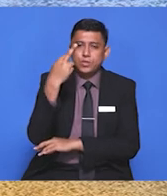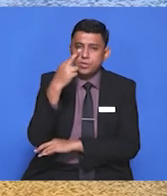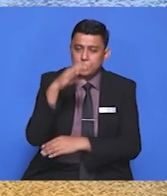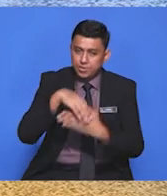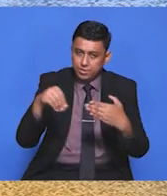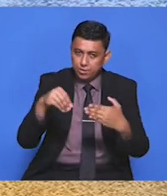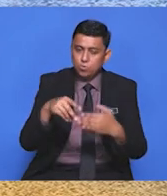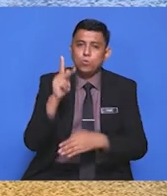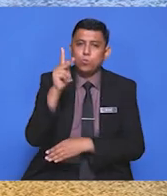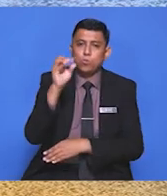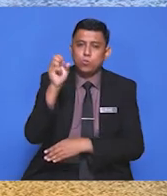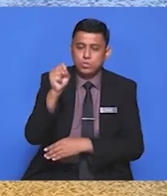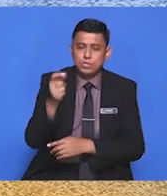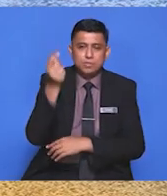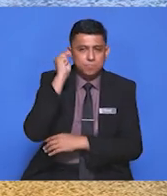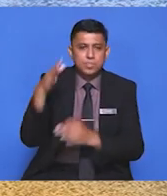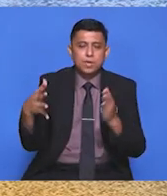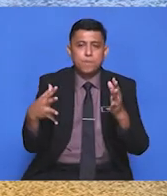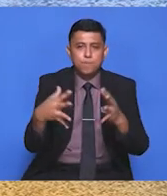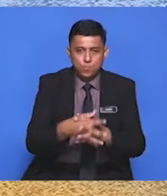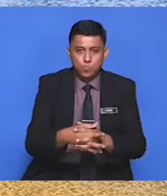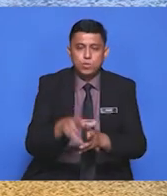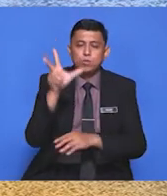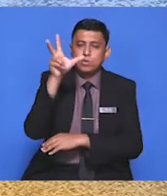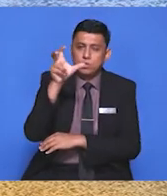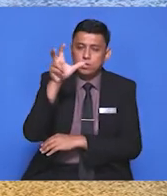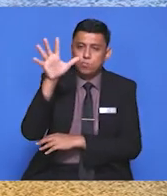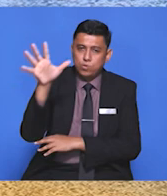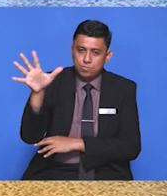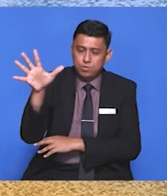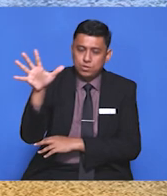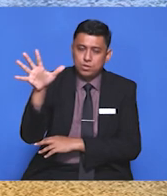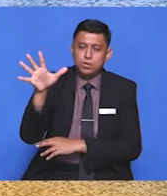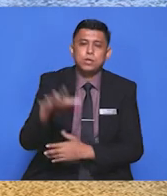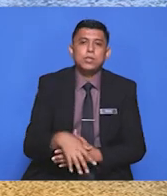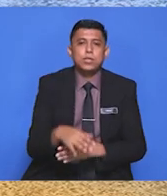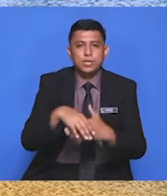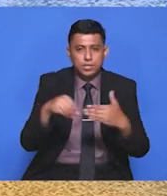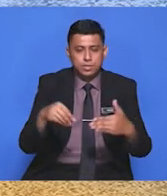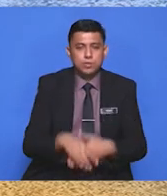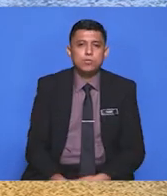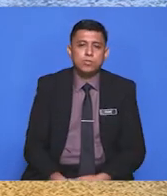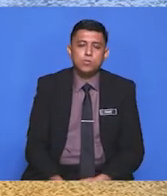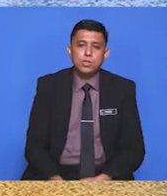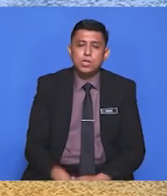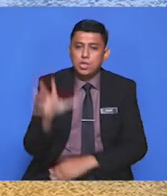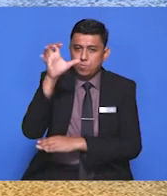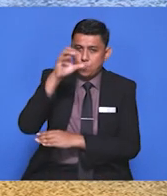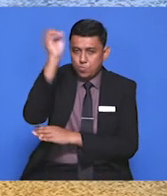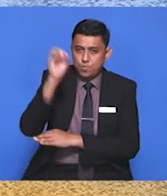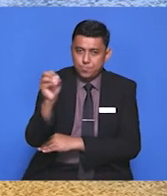RM70 kos tadi campur dengan RM35 ataupun margin keuntungan 50%